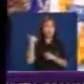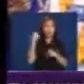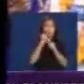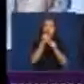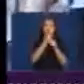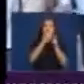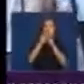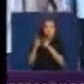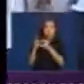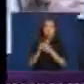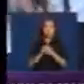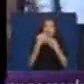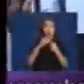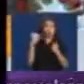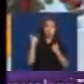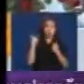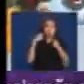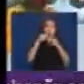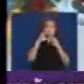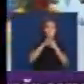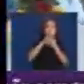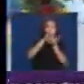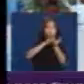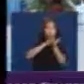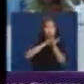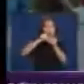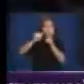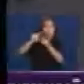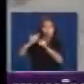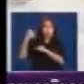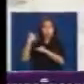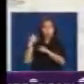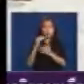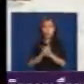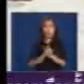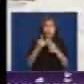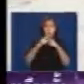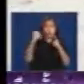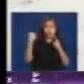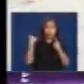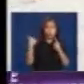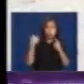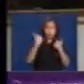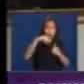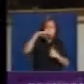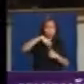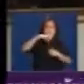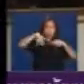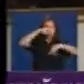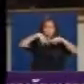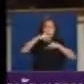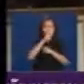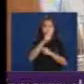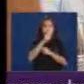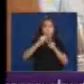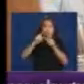ในหลายรูปแบบซึ่งหนึ่งในนั้นคือการพนันทายผลการเลือกตั้งพลตำรวจตรีรณศิลป์ผู้สาระผู้บังคับการสืบสวนสอบสวนกอง